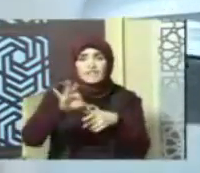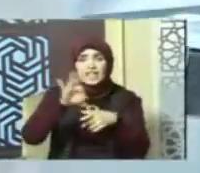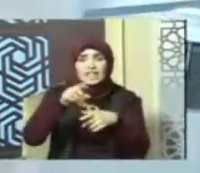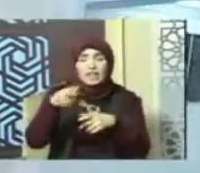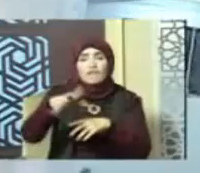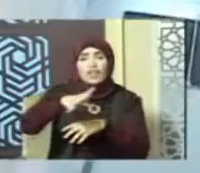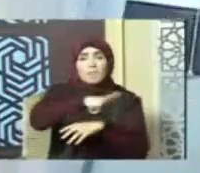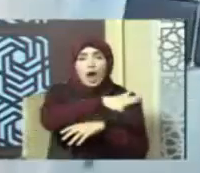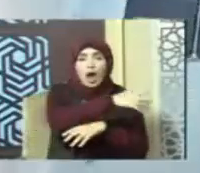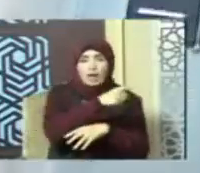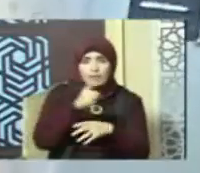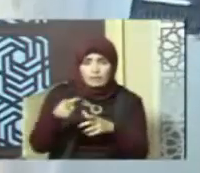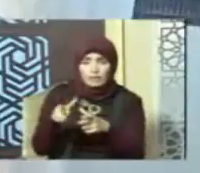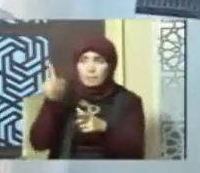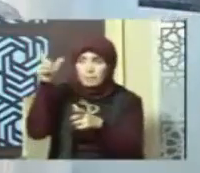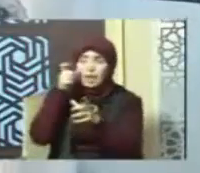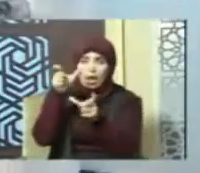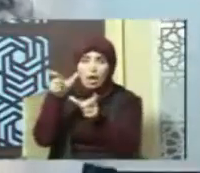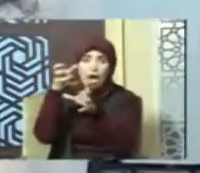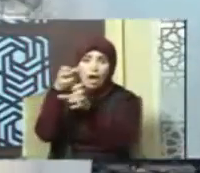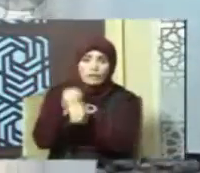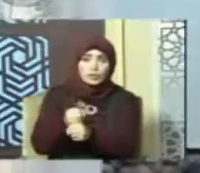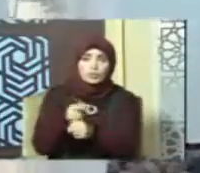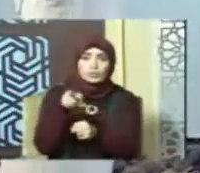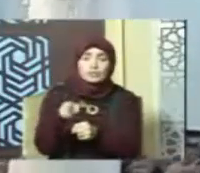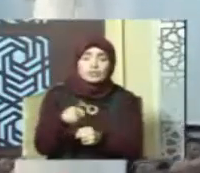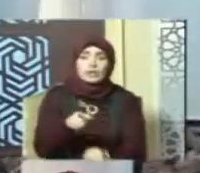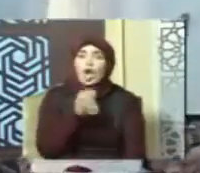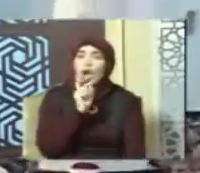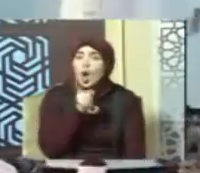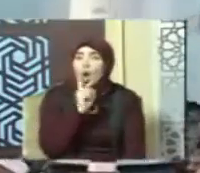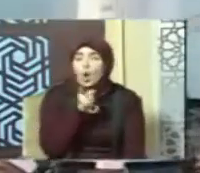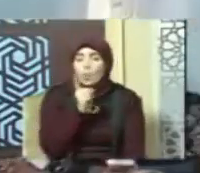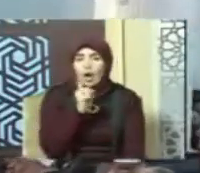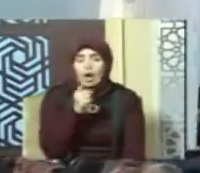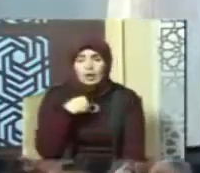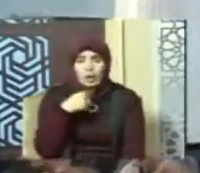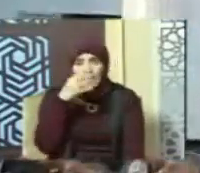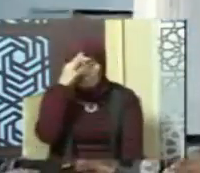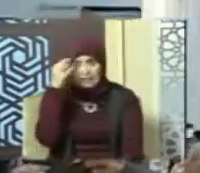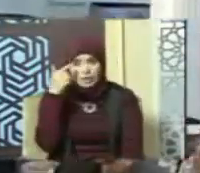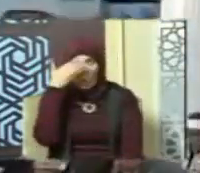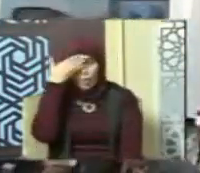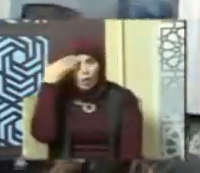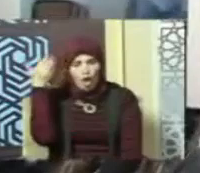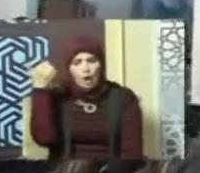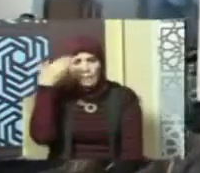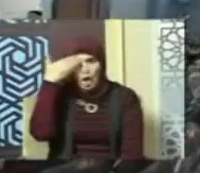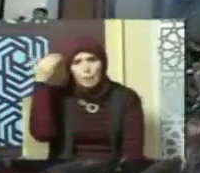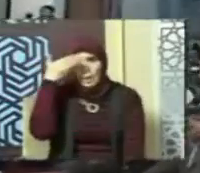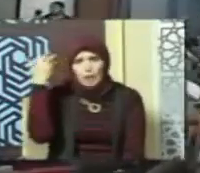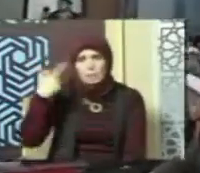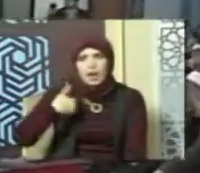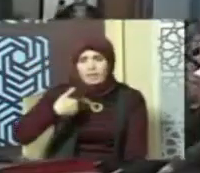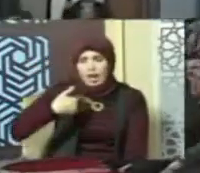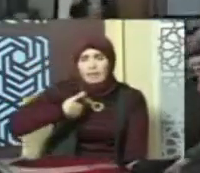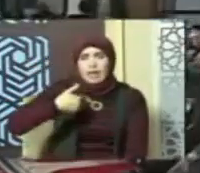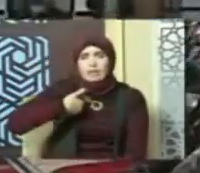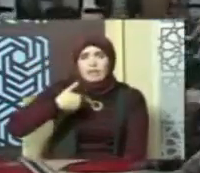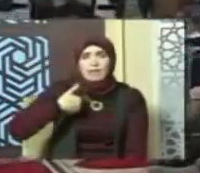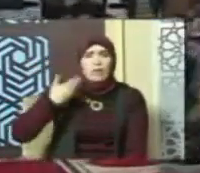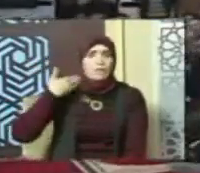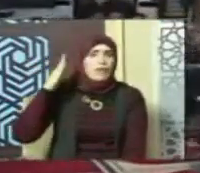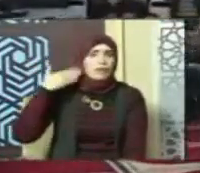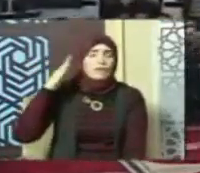يكن عون من الله للفتى، فإياك أن تختل بعلمك أو بمالك أو بولدك أو